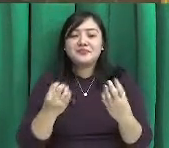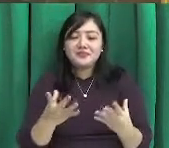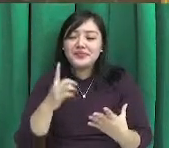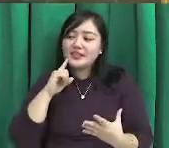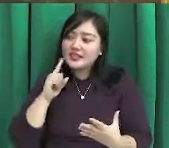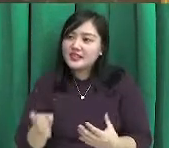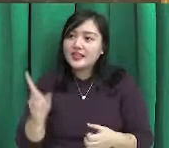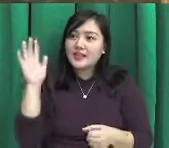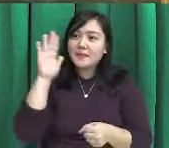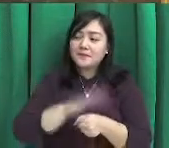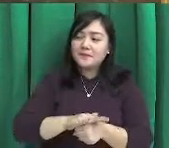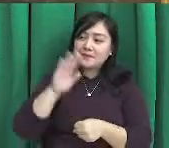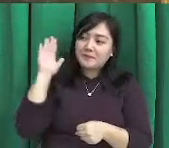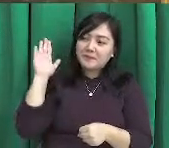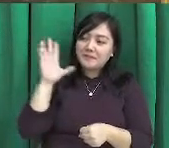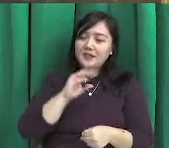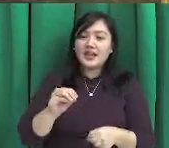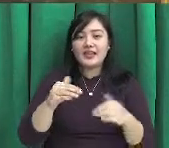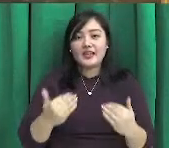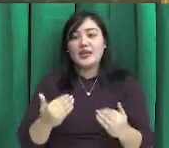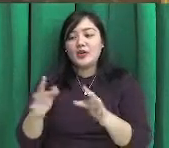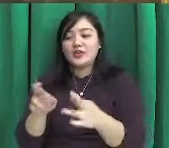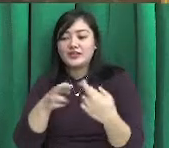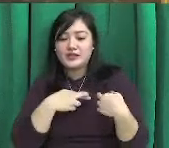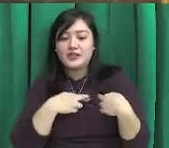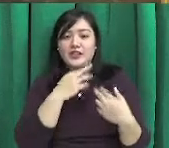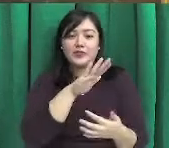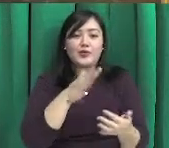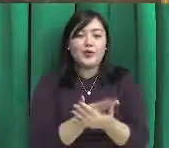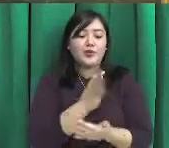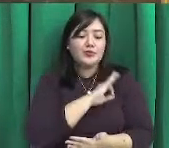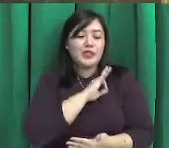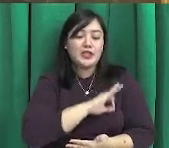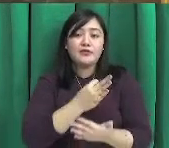ano, benefits, lump sum, everything.